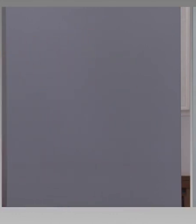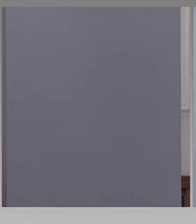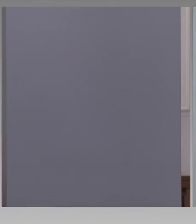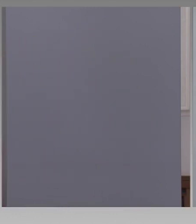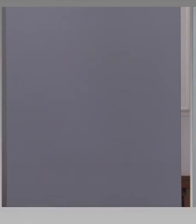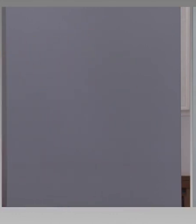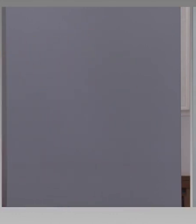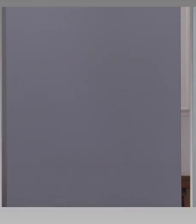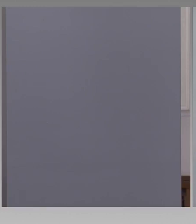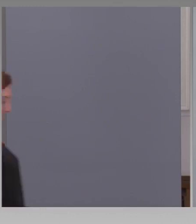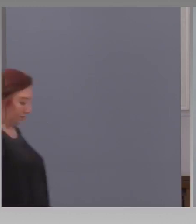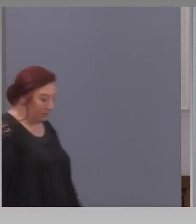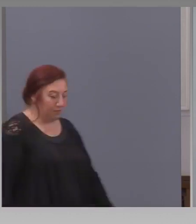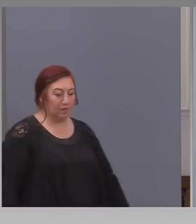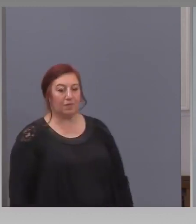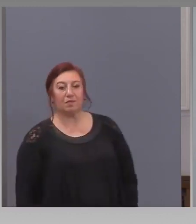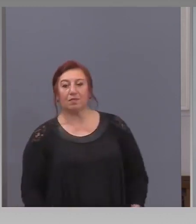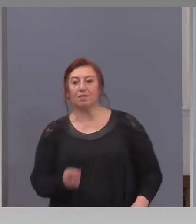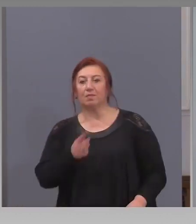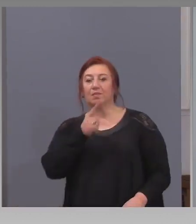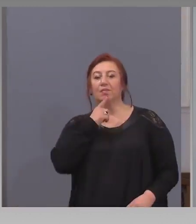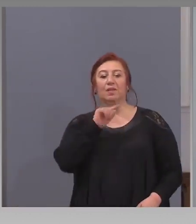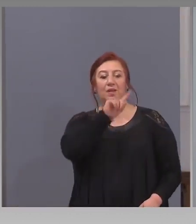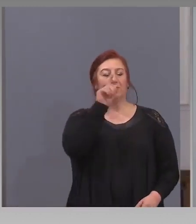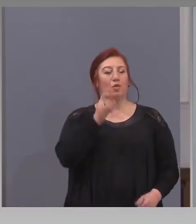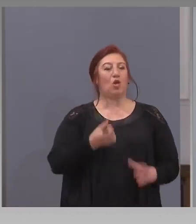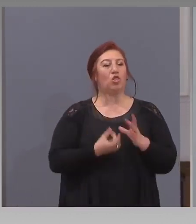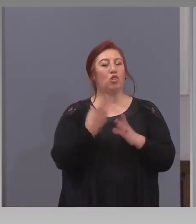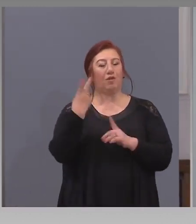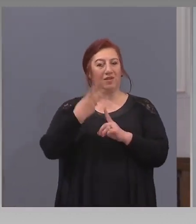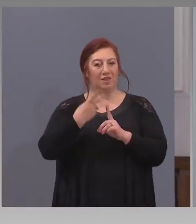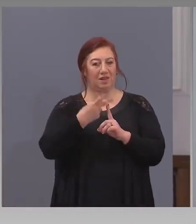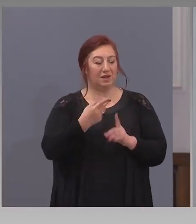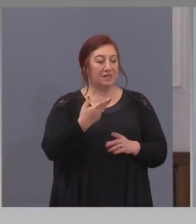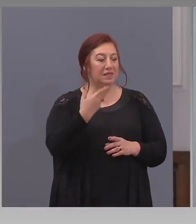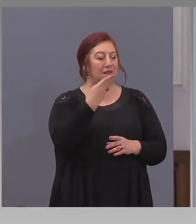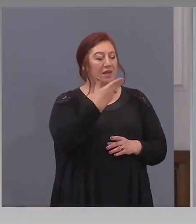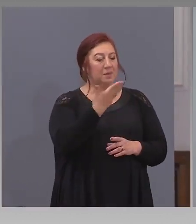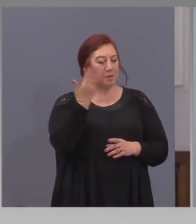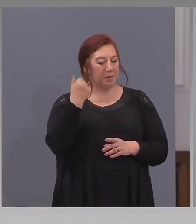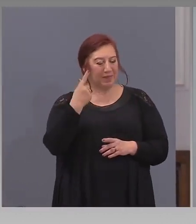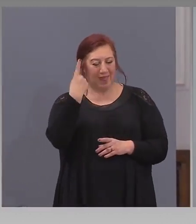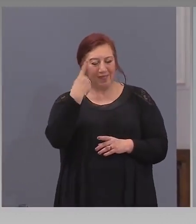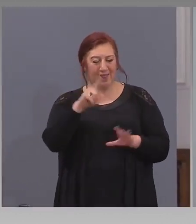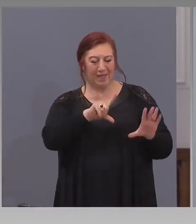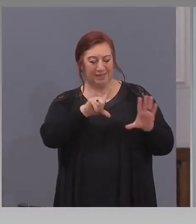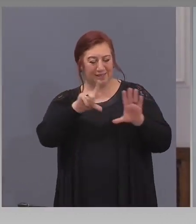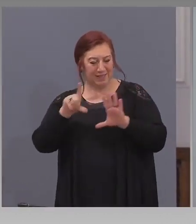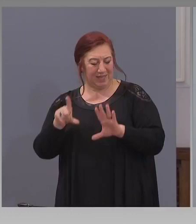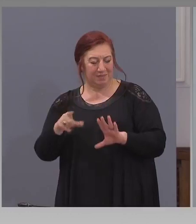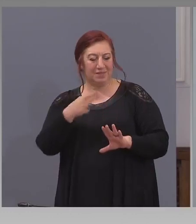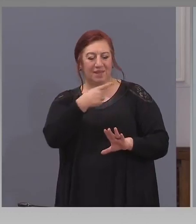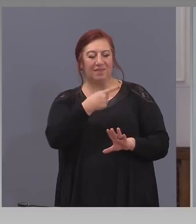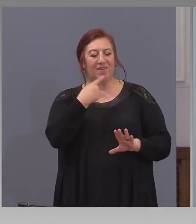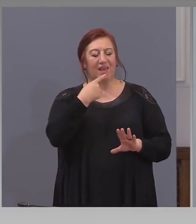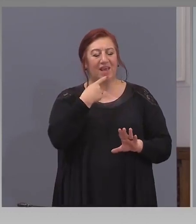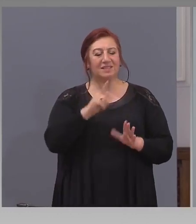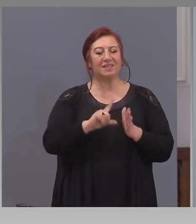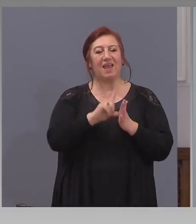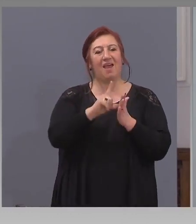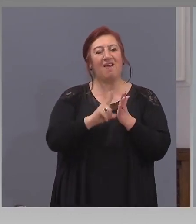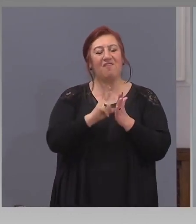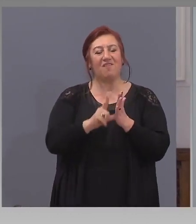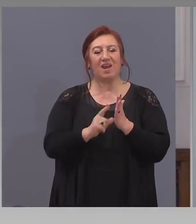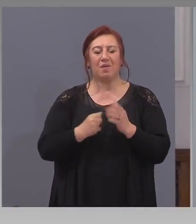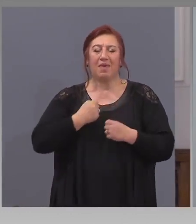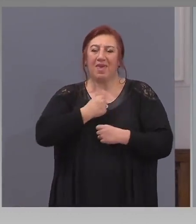Борисов, преди няма и седмица казахте, че сключвате примирие с президентството за времето на кризата и извънредното положение.